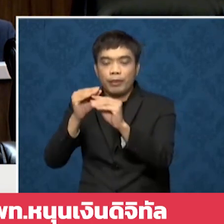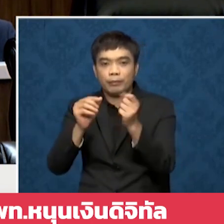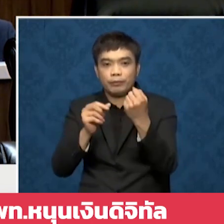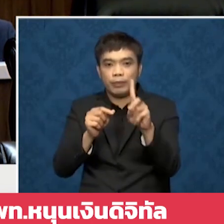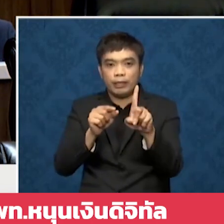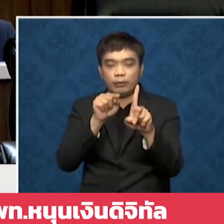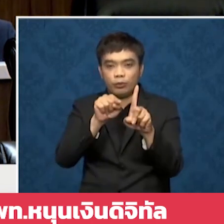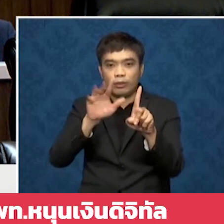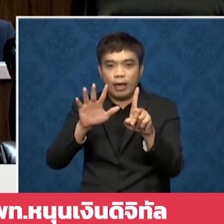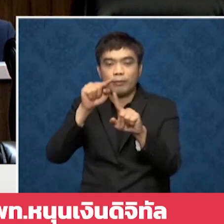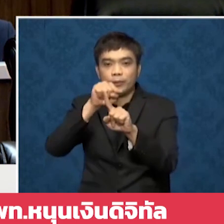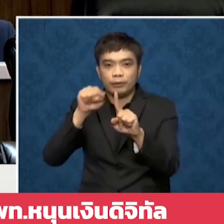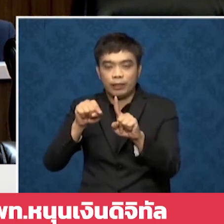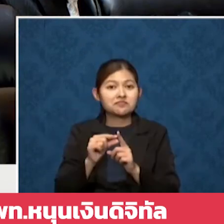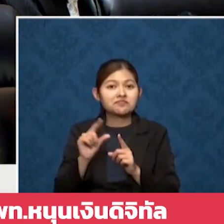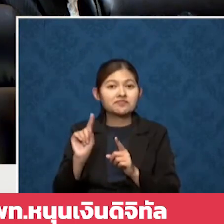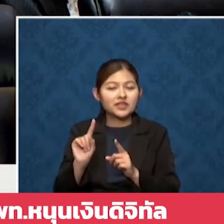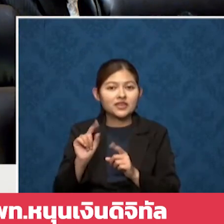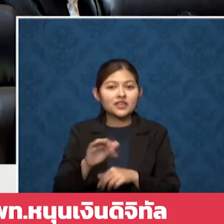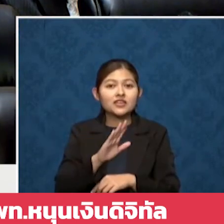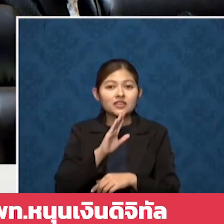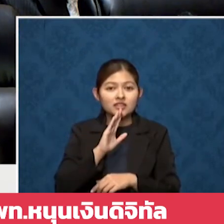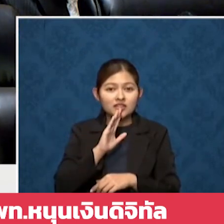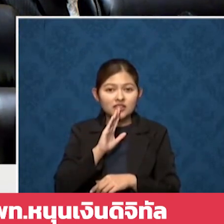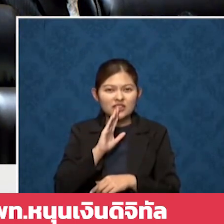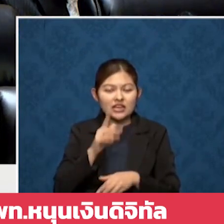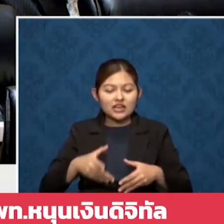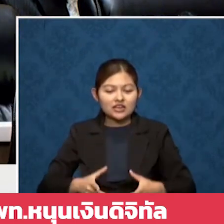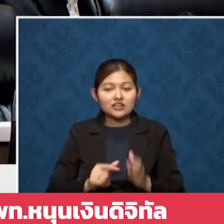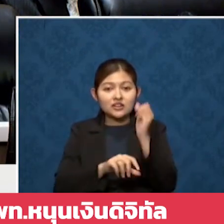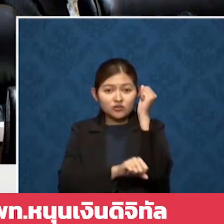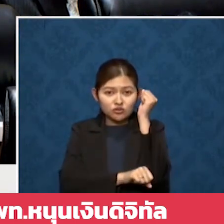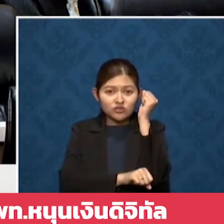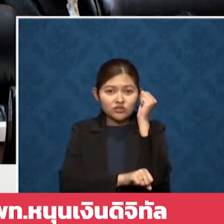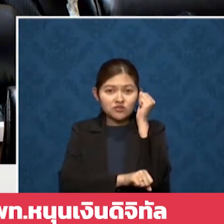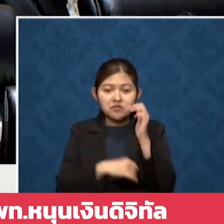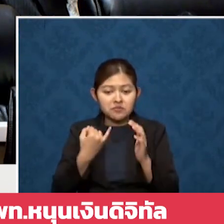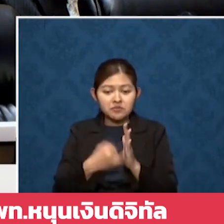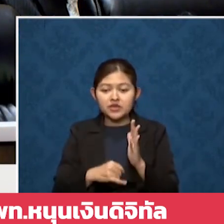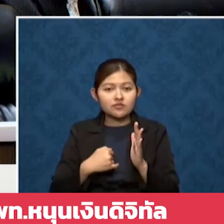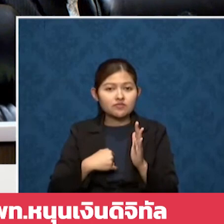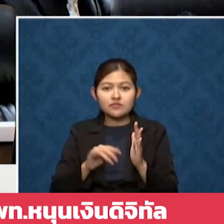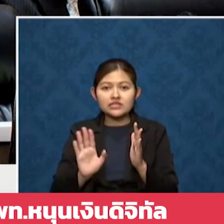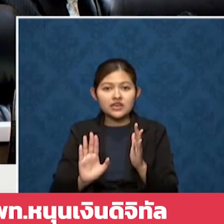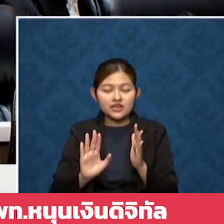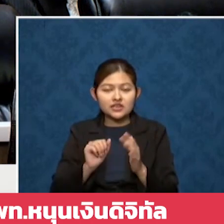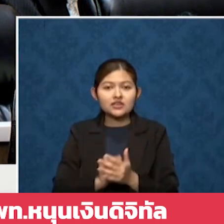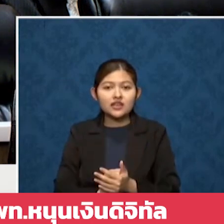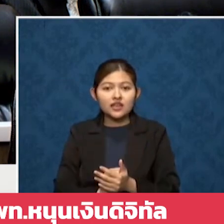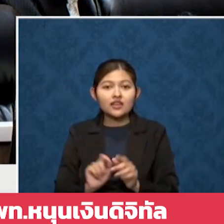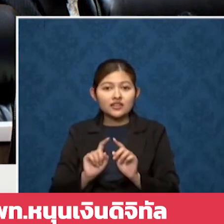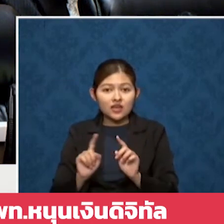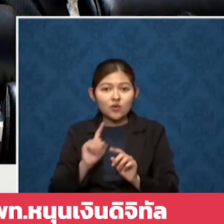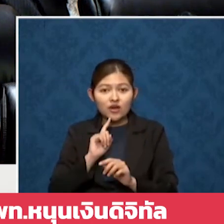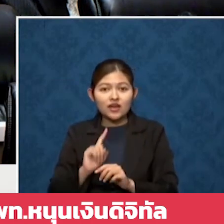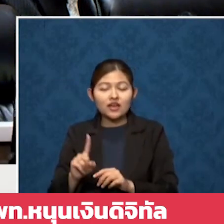หนี้สินและสามารถตั้งตัวได้ค่ะเช่นเดียวกับนายอดิศรเอี่ยมสะอาดส.ส.บัญชีรายชื่อพรรคเพื่อไทยที่อภิปรายว่าโ